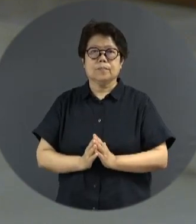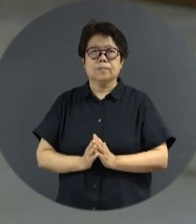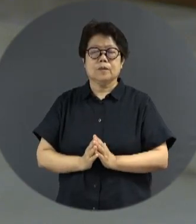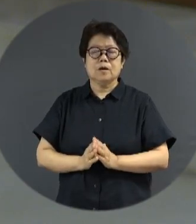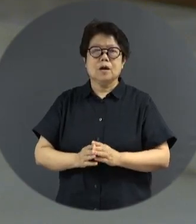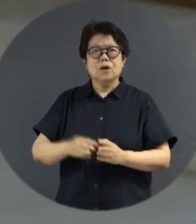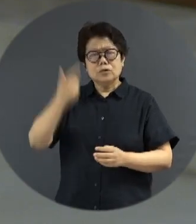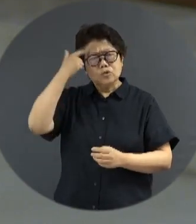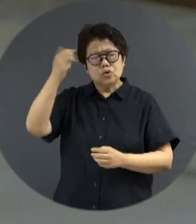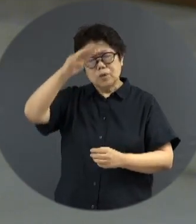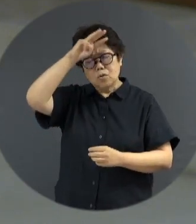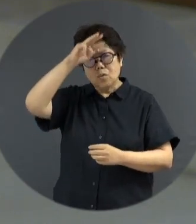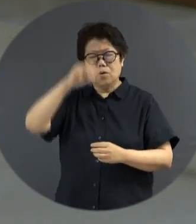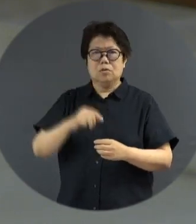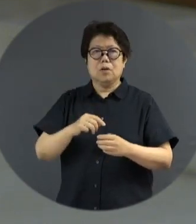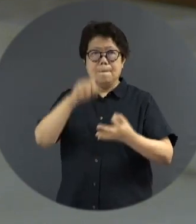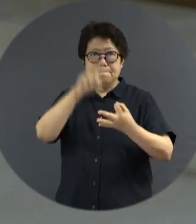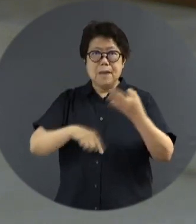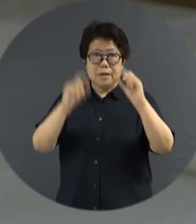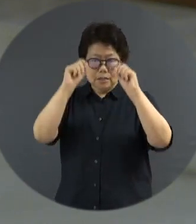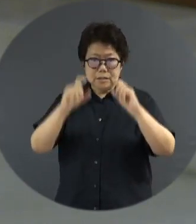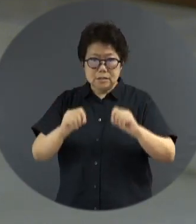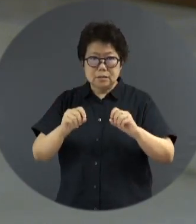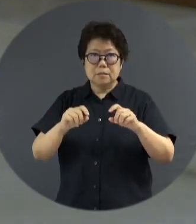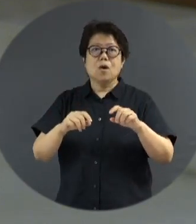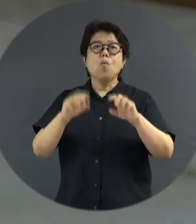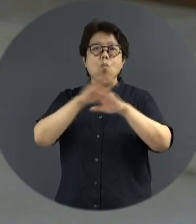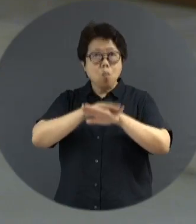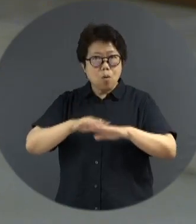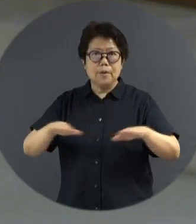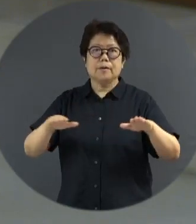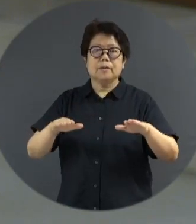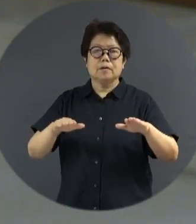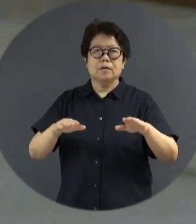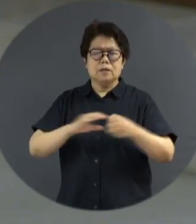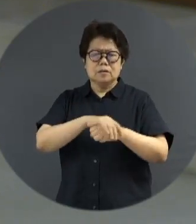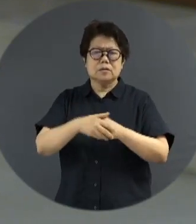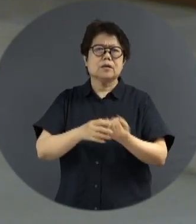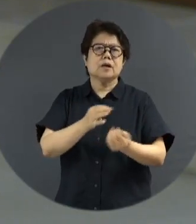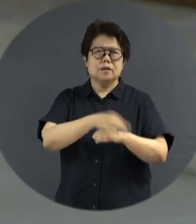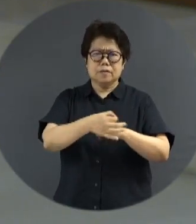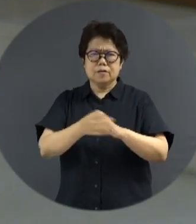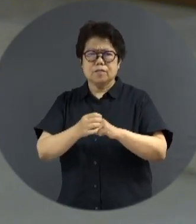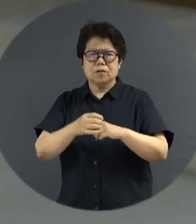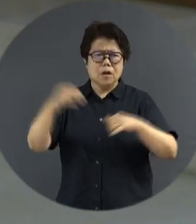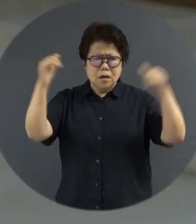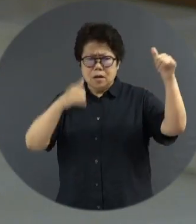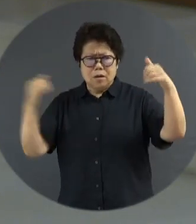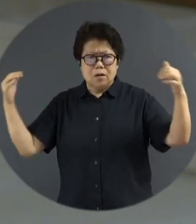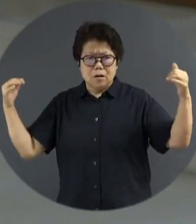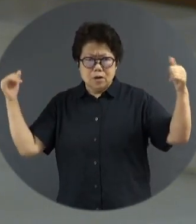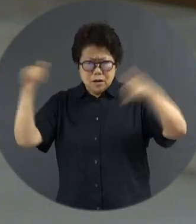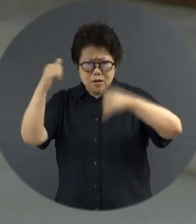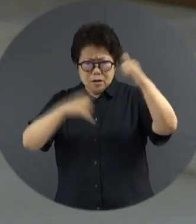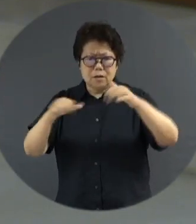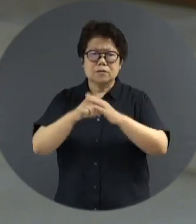撒洛门王名字的意思就是和平，当时世界各地的人都来到耶路撒冷，为